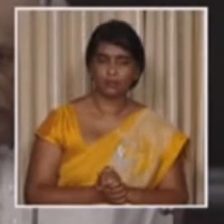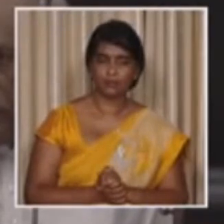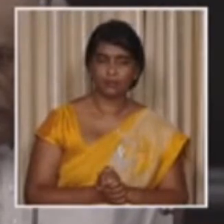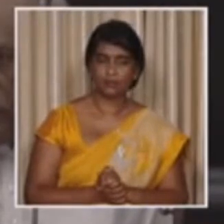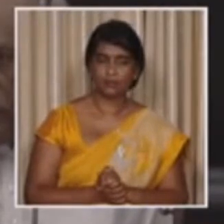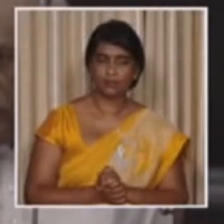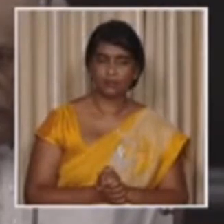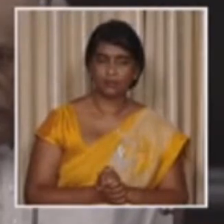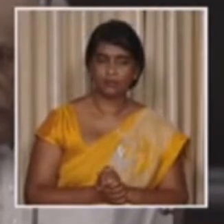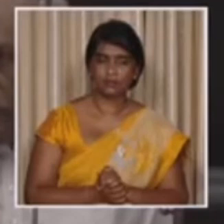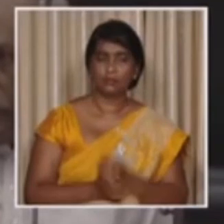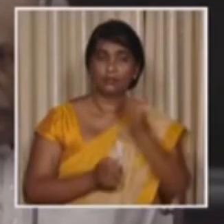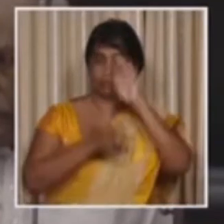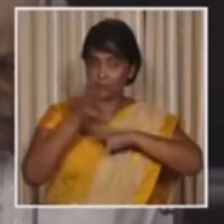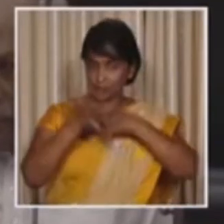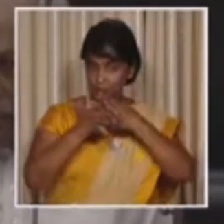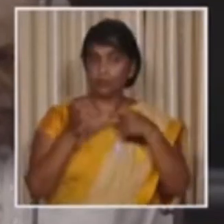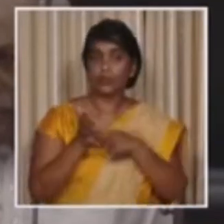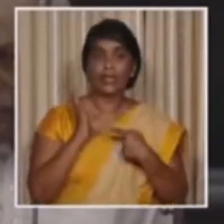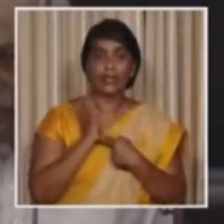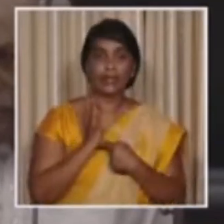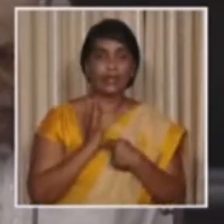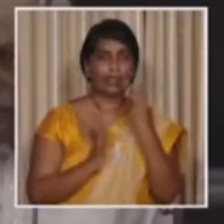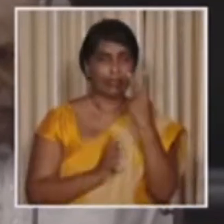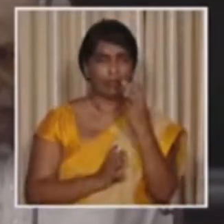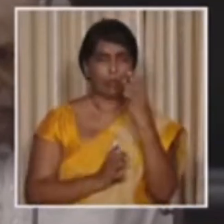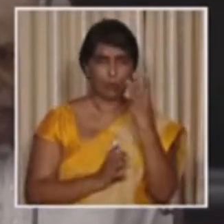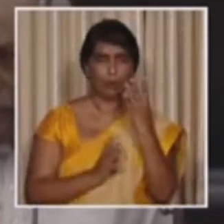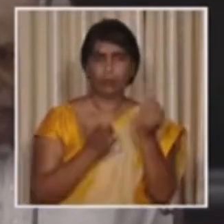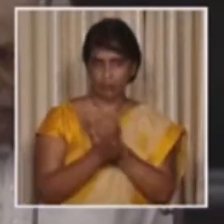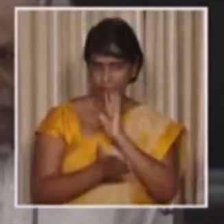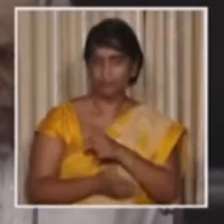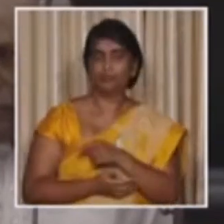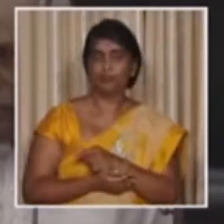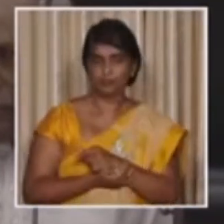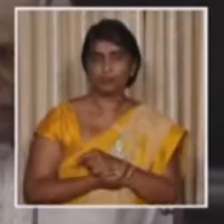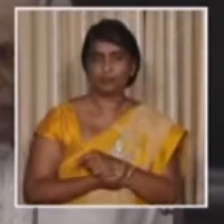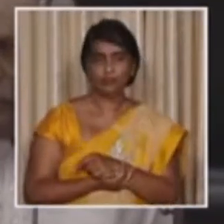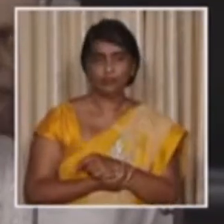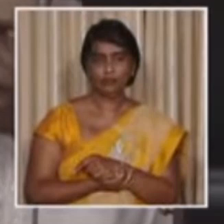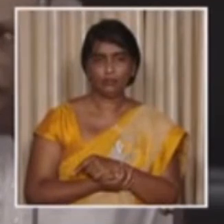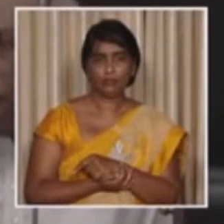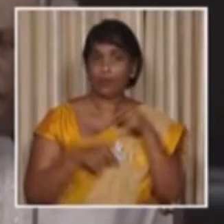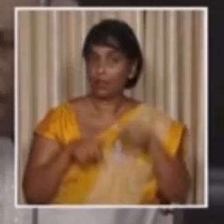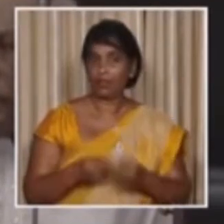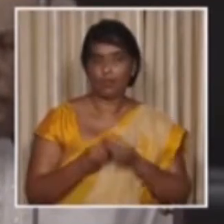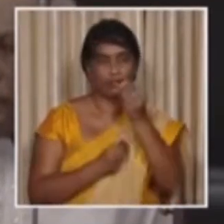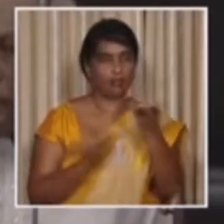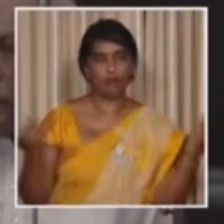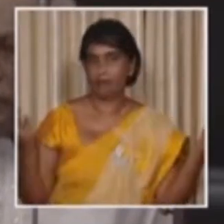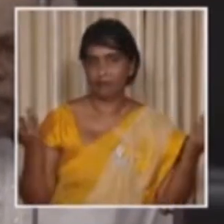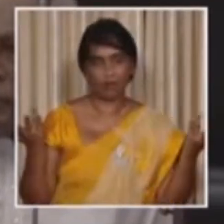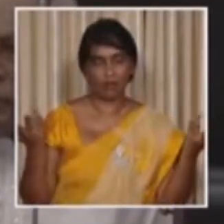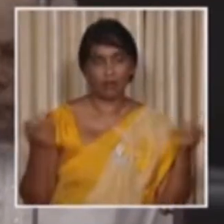පළමුයෙන්ම අයවැයෙන් ට්‍රිලියන 2ක්ද 3ක්ද වෙන් කරලා තියෙනවා මට ඔක්කොම මේ සැරේ දෙන්න බෑ කොහෙවත්